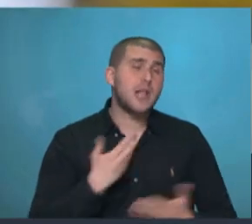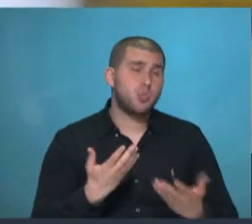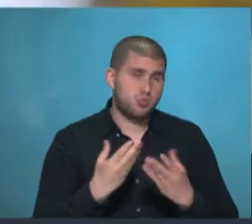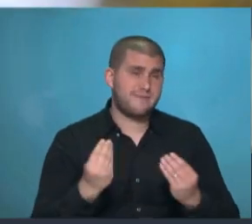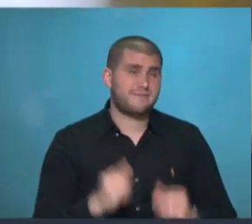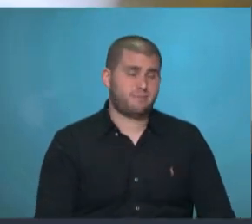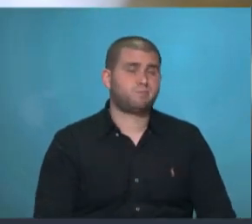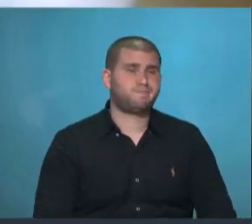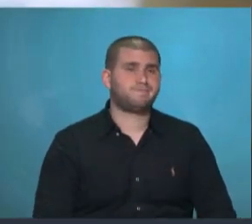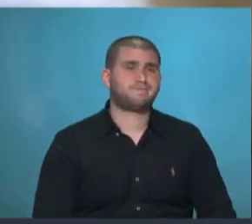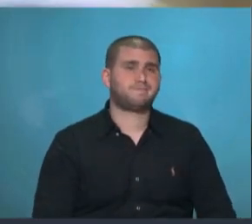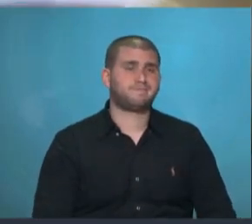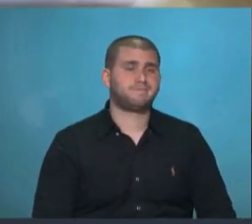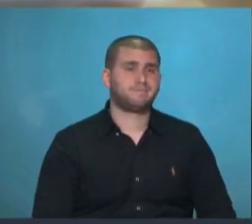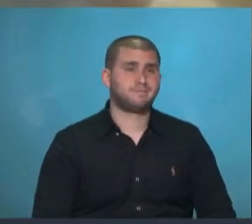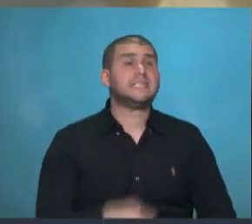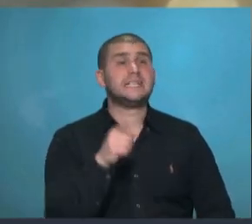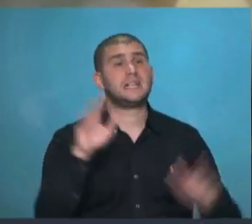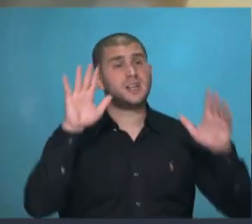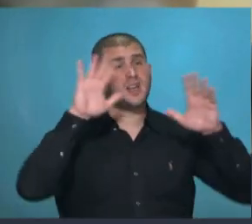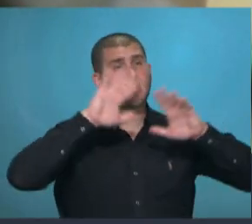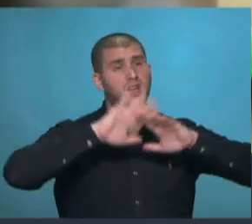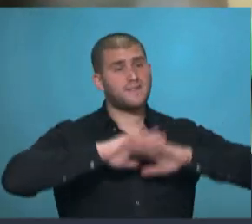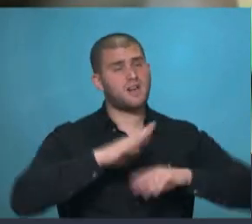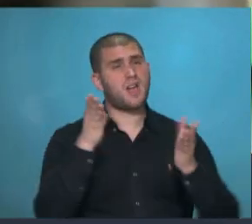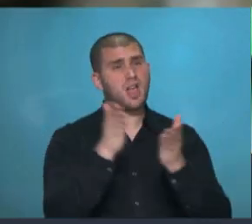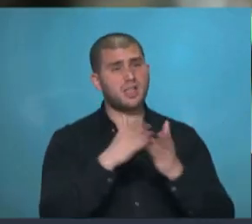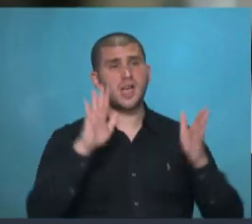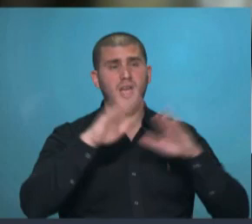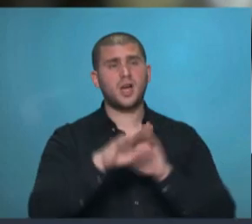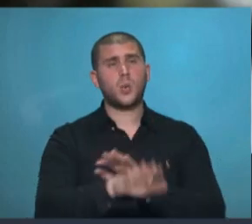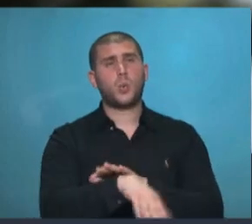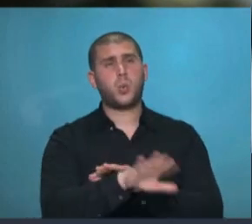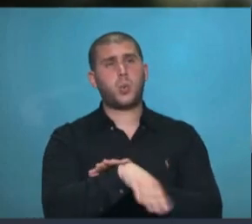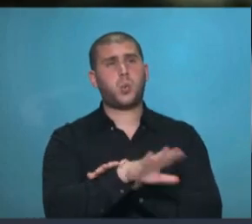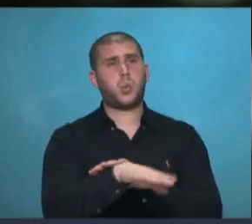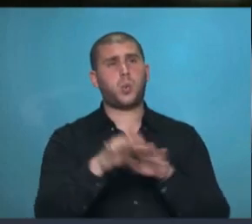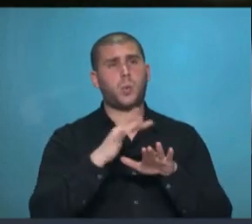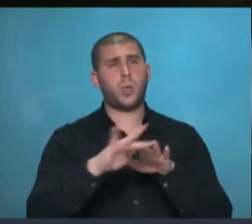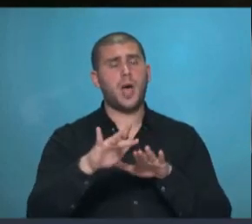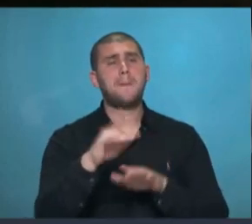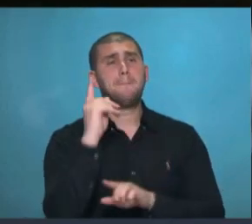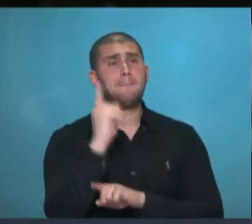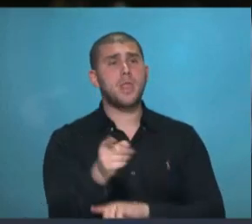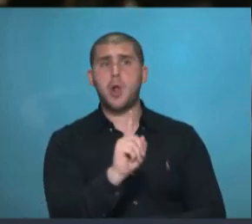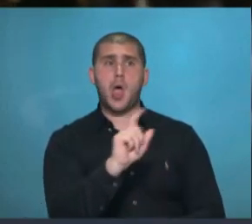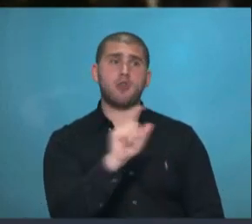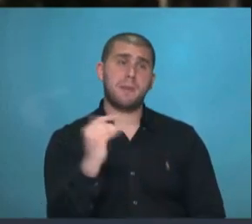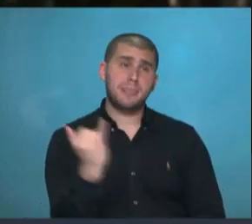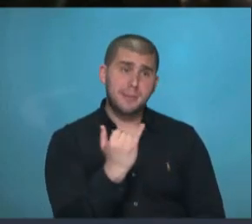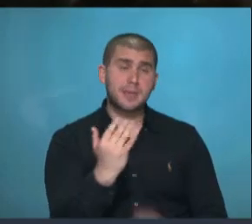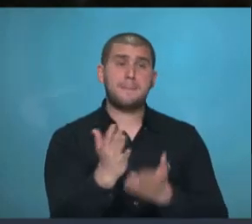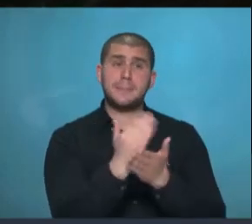כן? ערב יורד על אילת. העיר ריקה למדי. המלונאים לא תמיד אשמים כמובן,